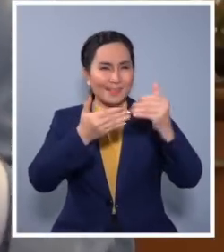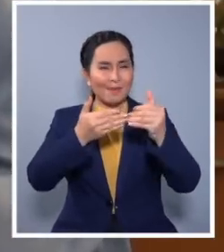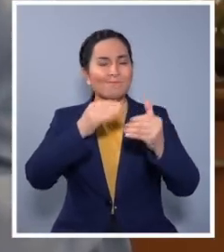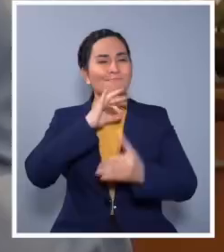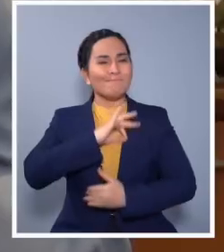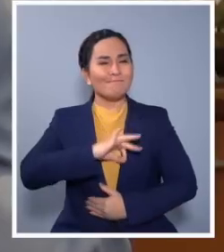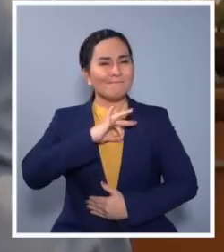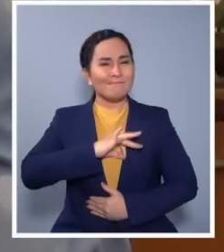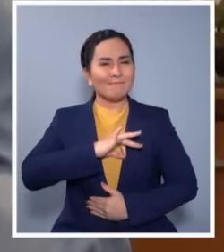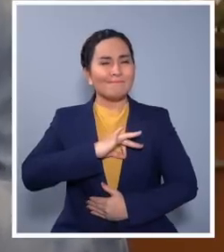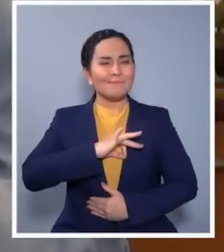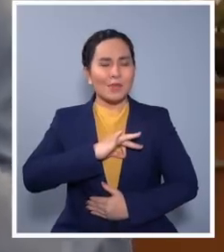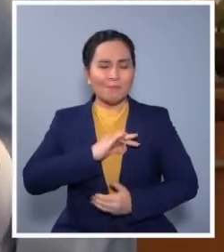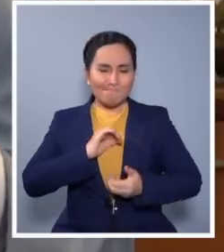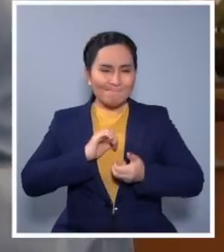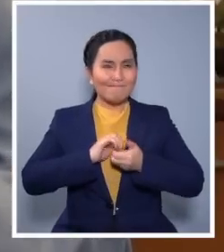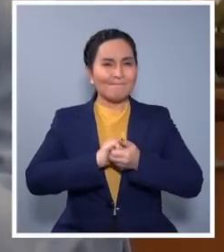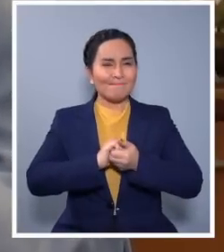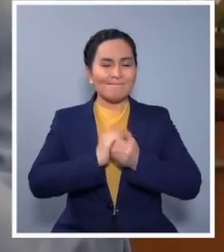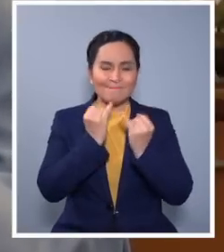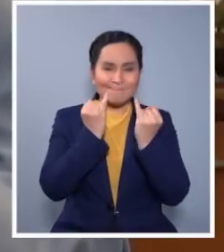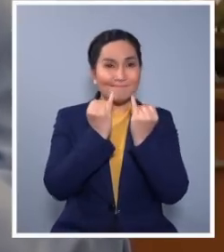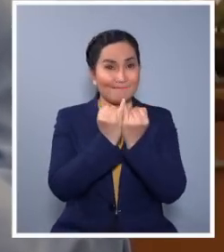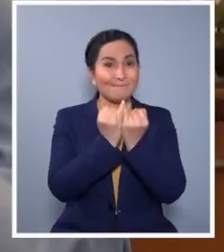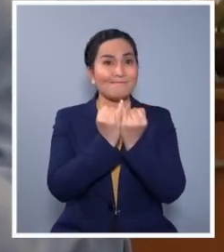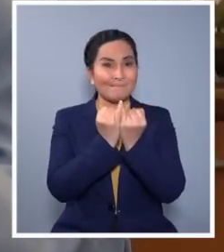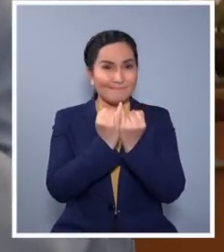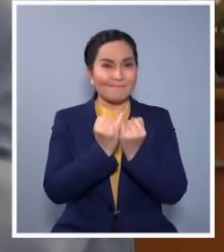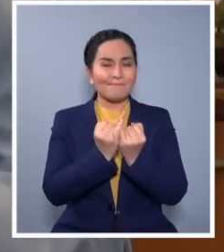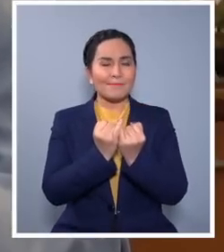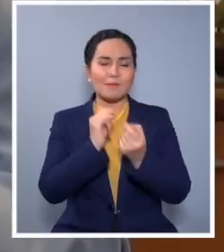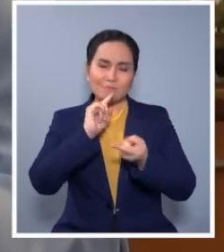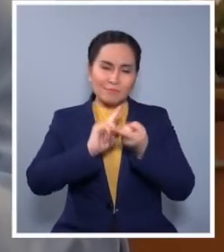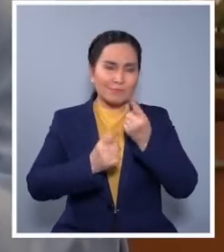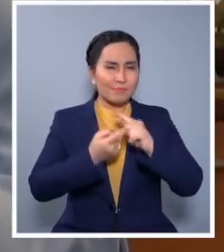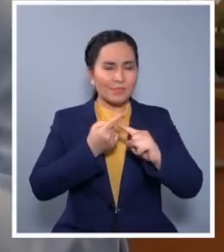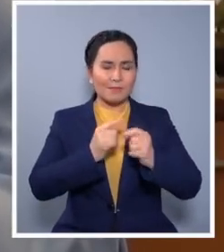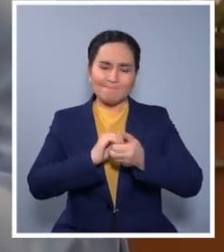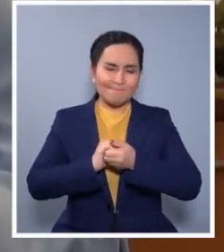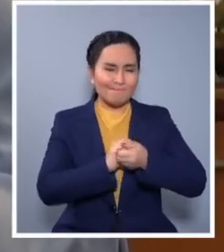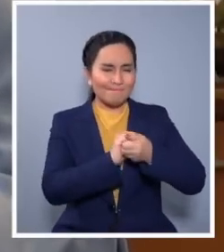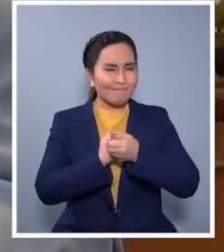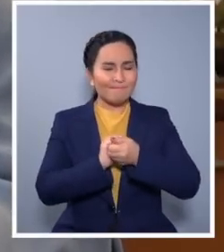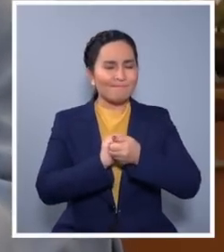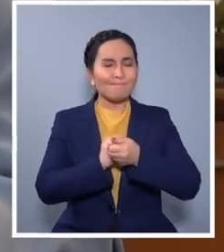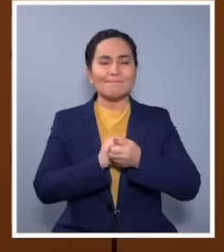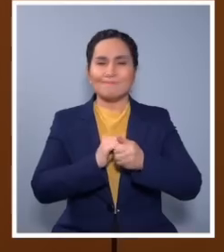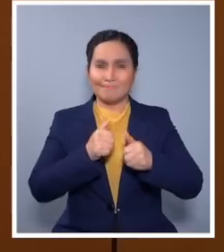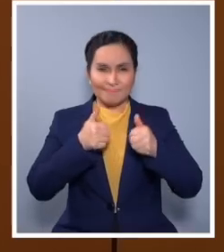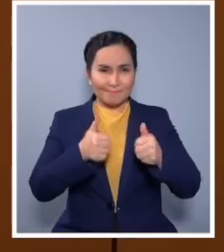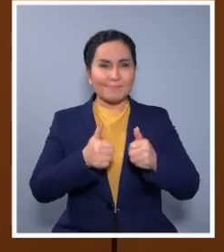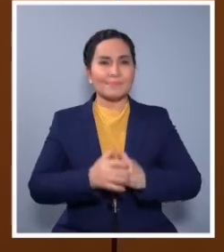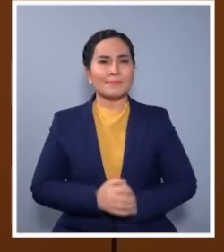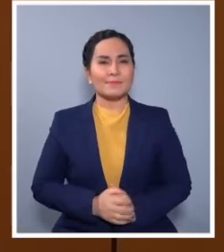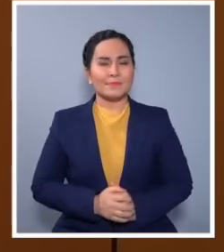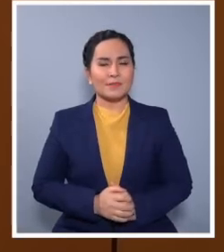รู้สึกรวมกันผูกพันกันเป็นเพื่อนกันที่แน่นแฟ้นมากยิ่งขึ้น